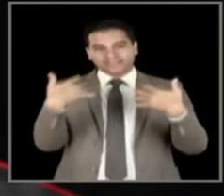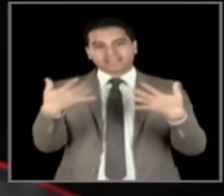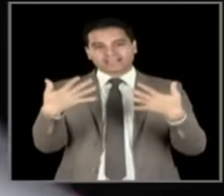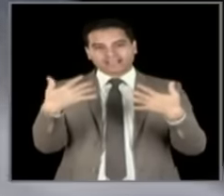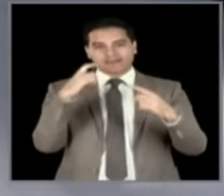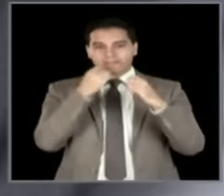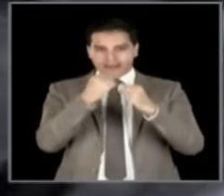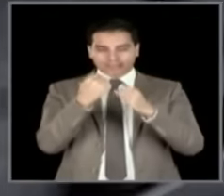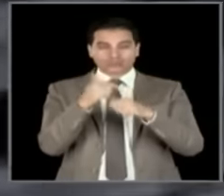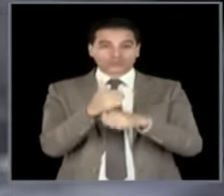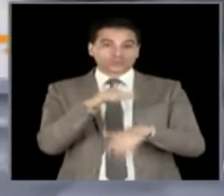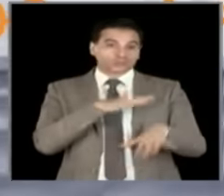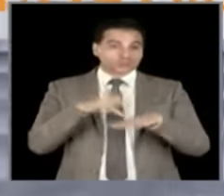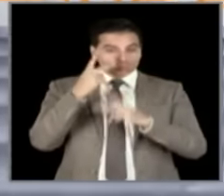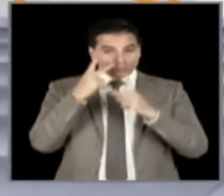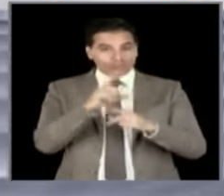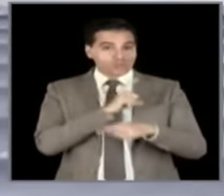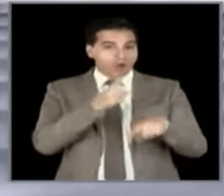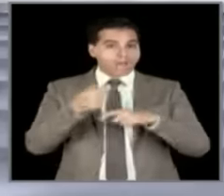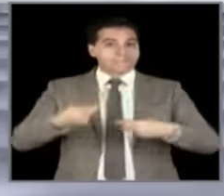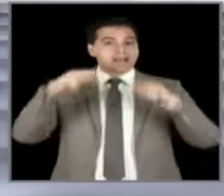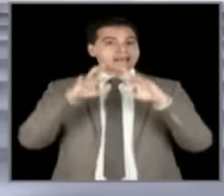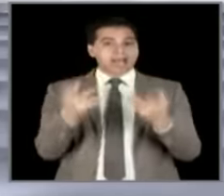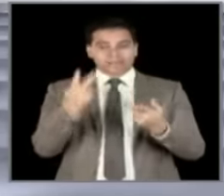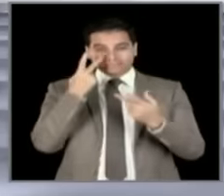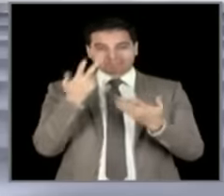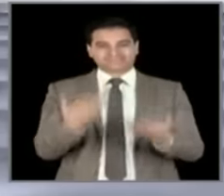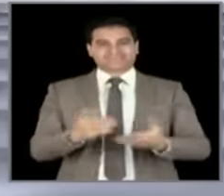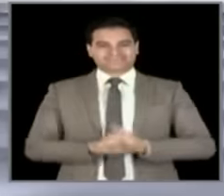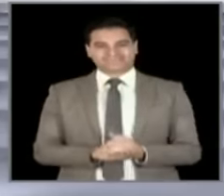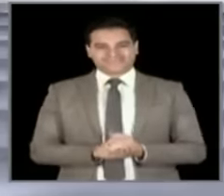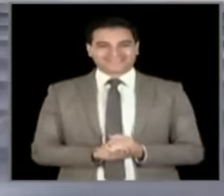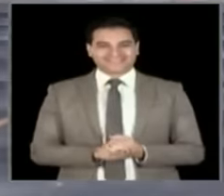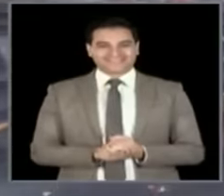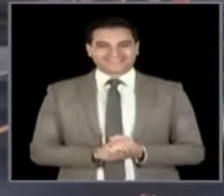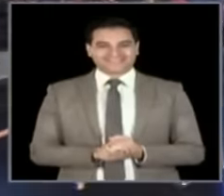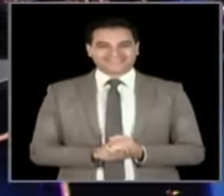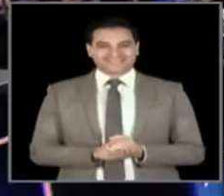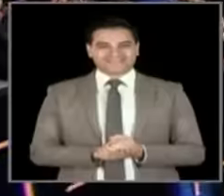المصرية. تعالوا نشوف طلاب مصر النهاردة هيوصلوا المبلغ لكام.